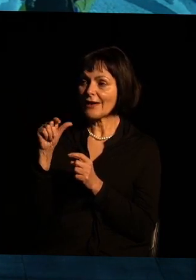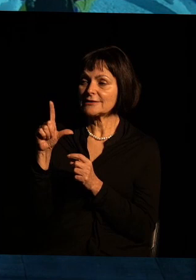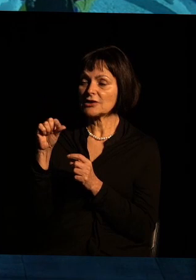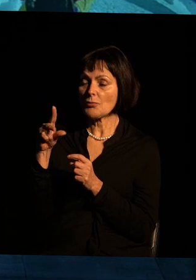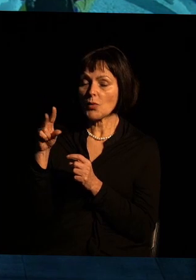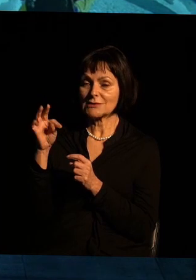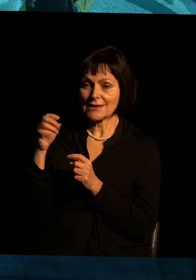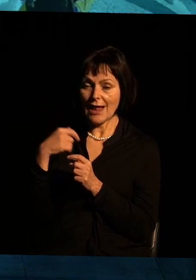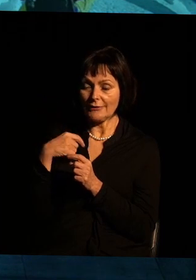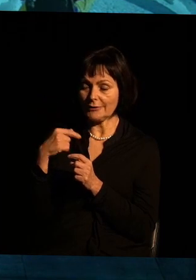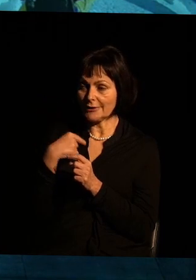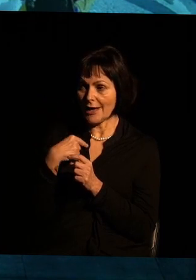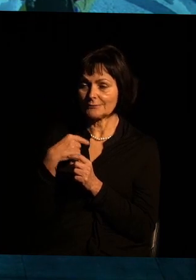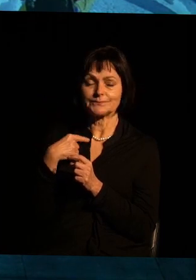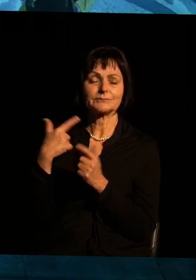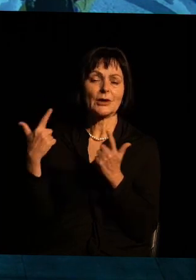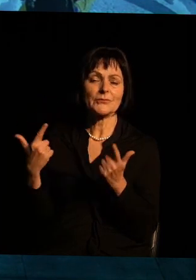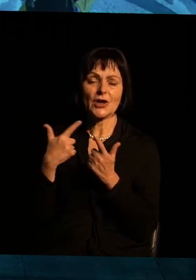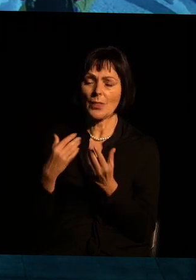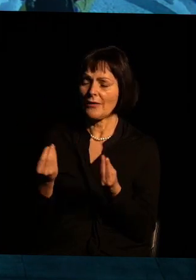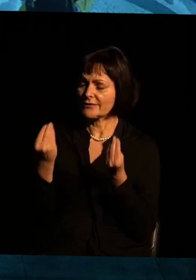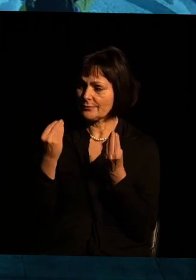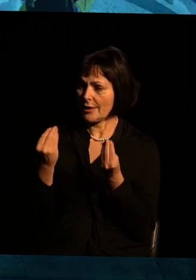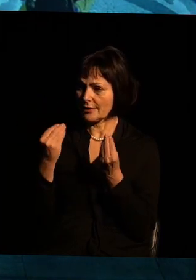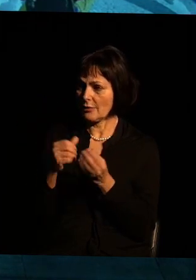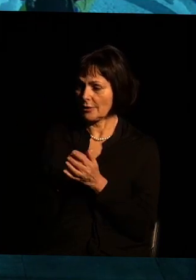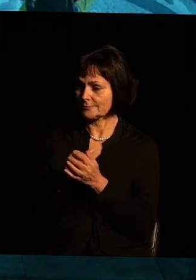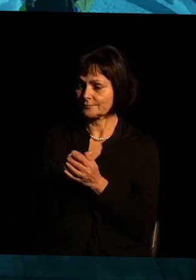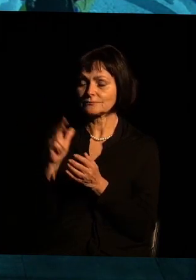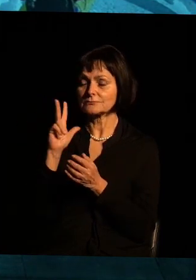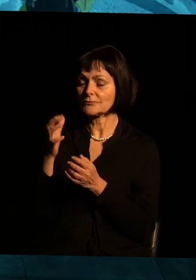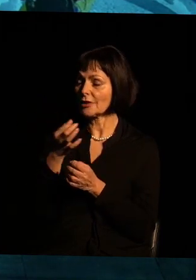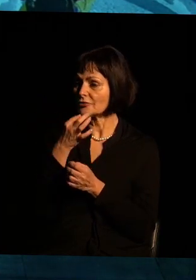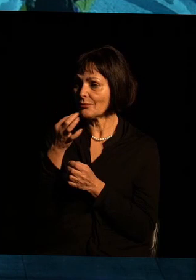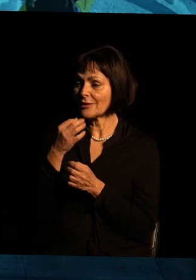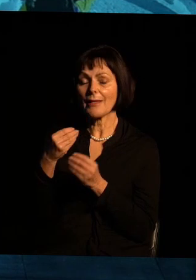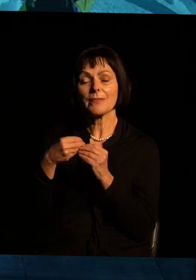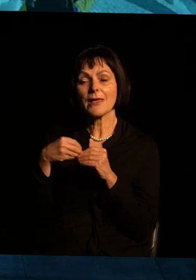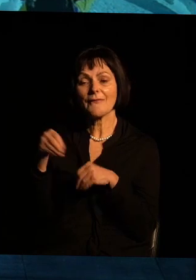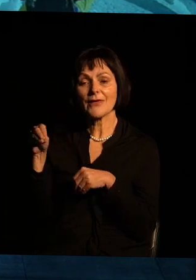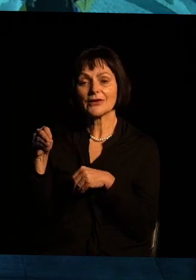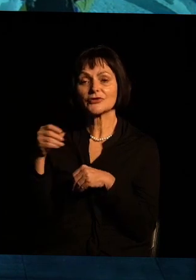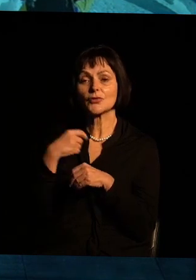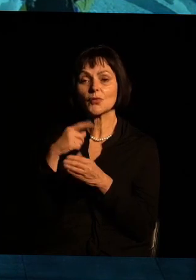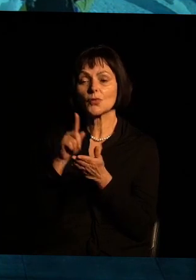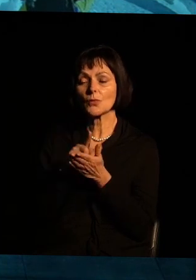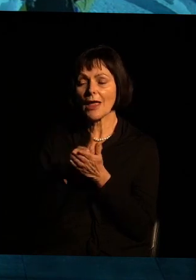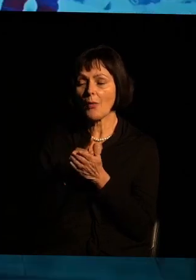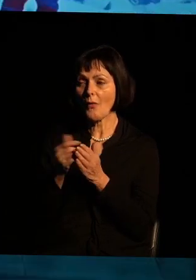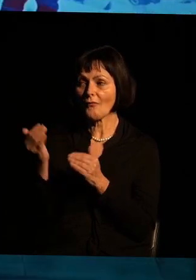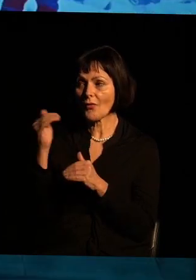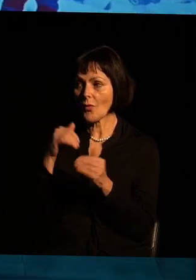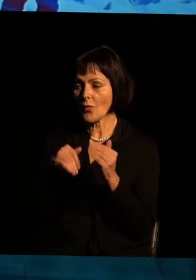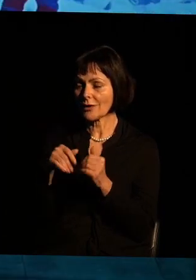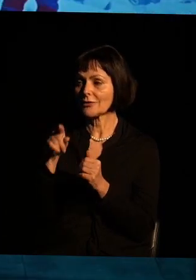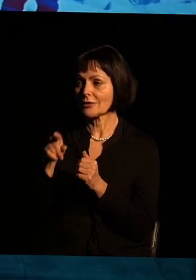i ja. No była to niesamowita przygoda. Ja, jeżeli mnie ktoś pyta o największe dokonanie takie w górach